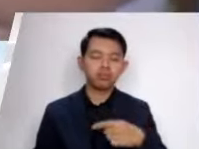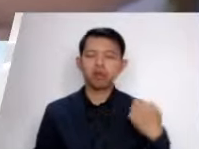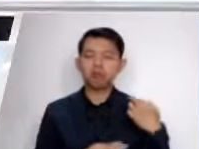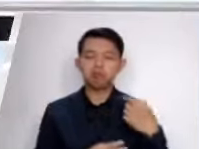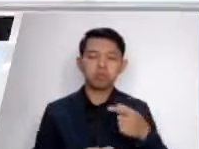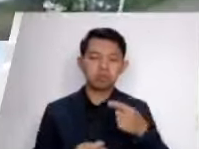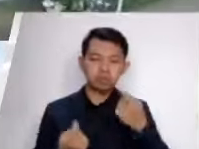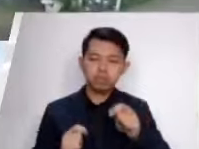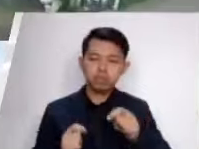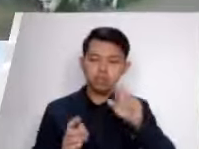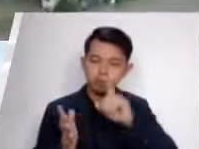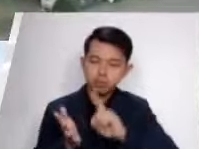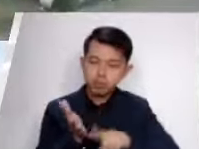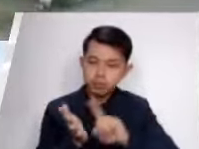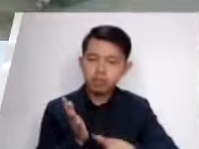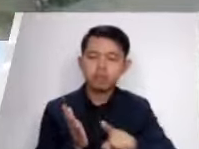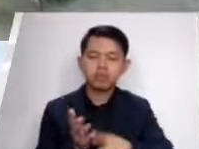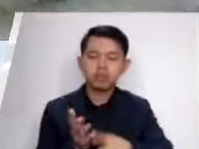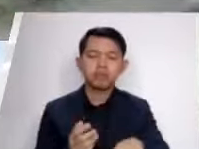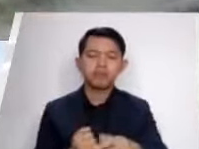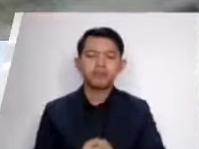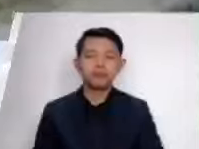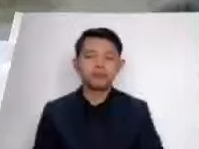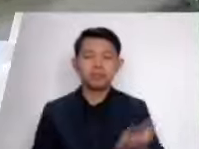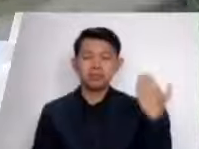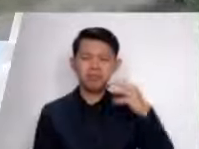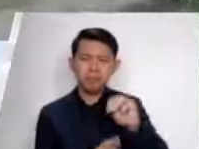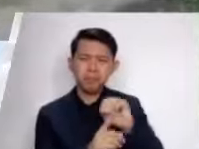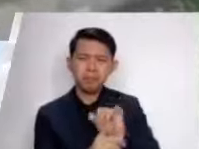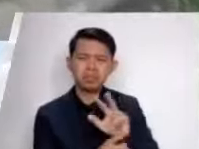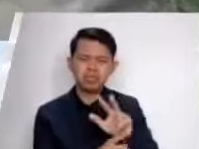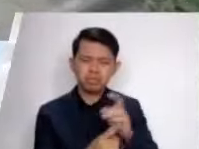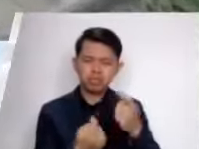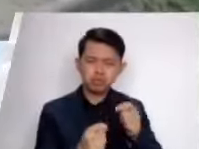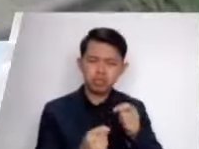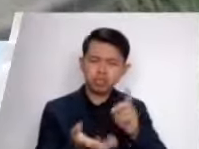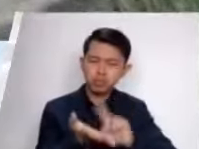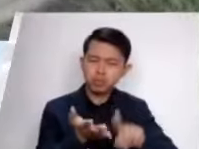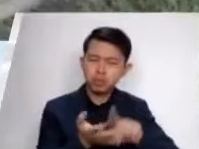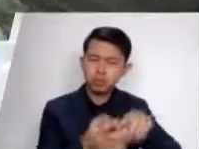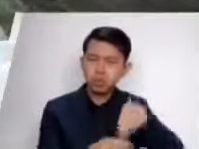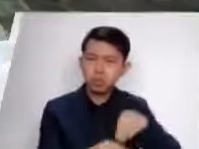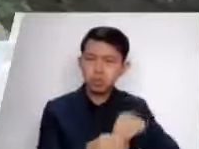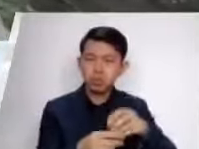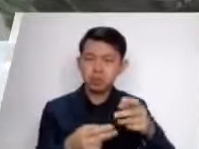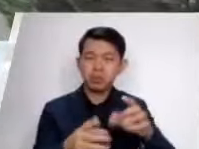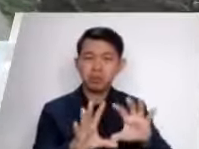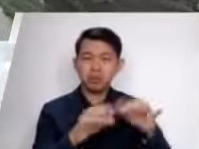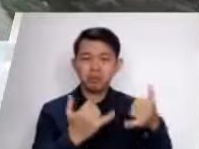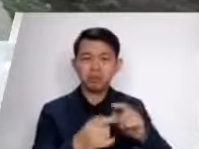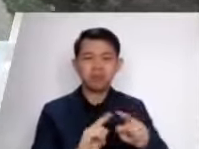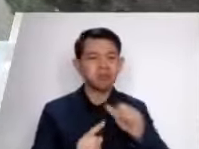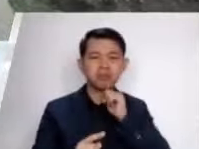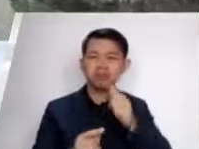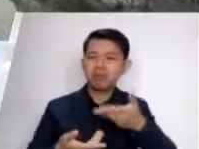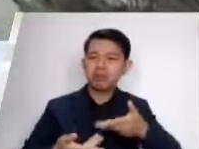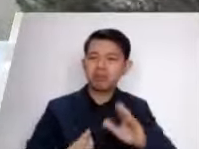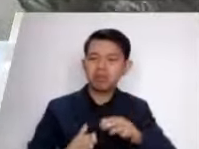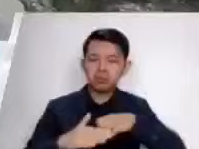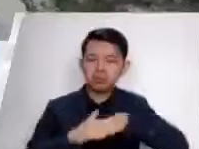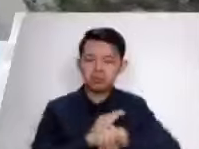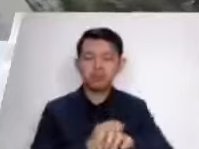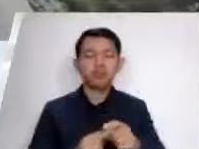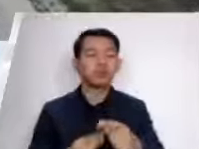3, binalak daw nilang inspeksyonin ang loob ng pogo compound pero hindi raw sila pinapasok. Kaya nagpapasalamat daw sila sa PAOK